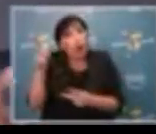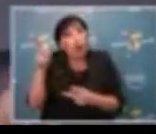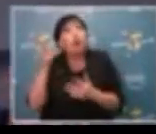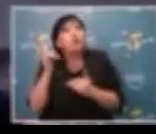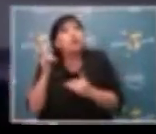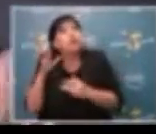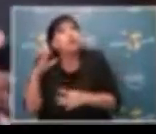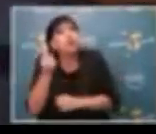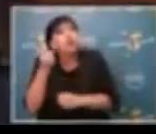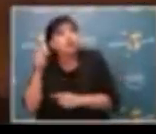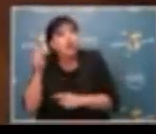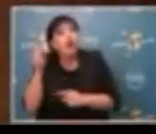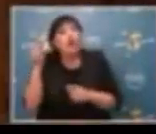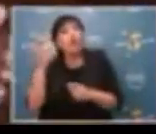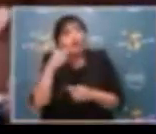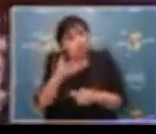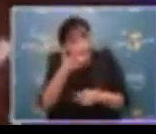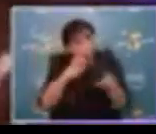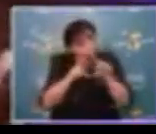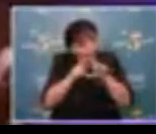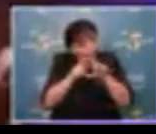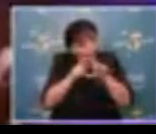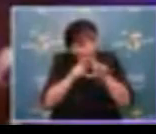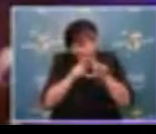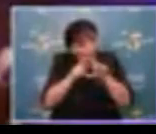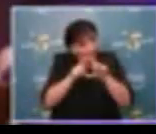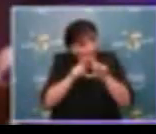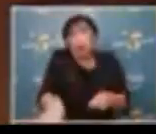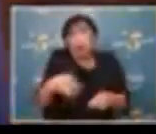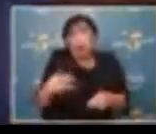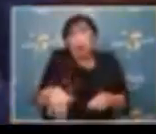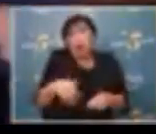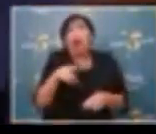perché dicono: bene, vuoi la targa, costa un sacco di soldi, a meno che non